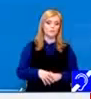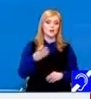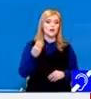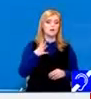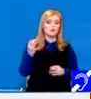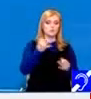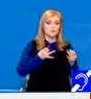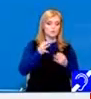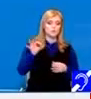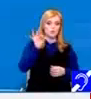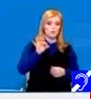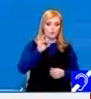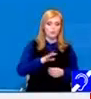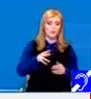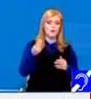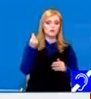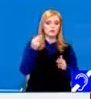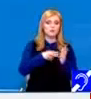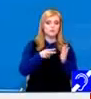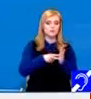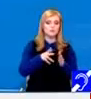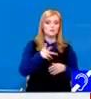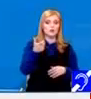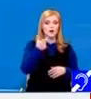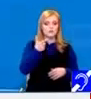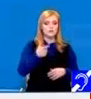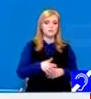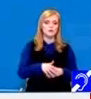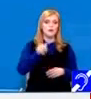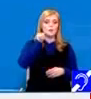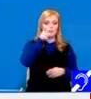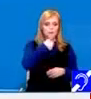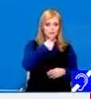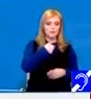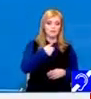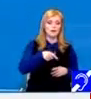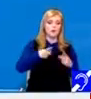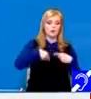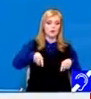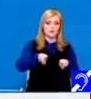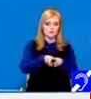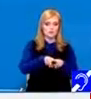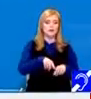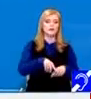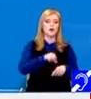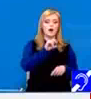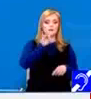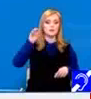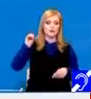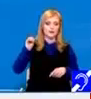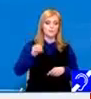vom referi și la tarifele pentru gazele naturale. Mâine Agenția Națională pentru Reglementare